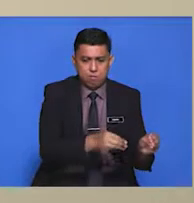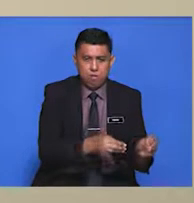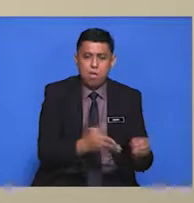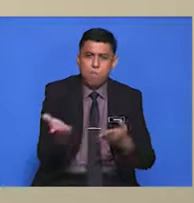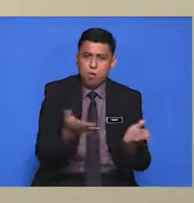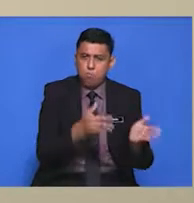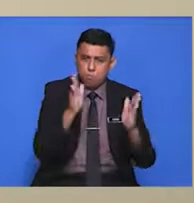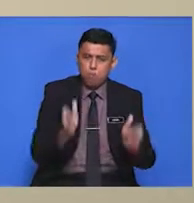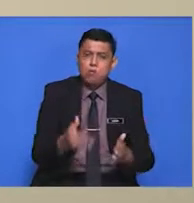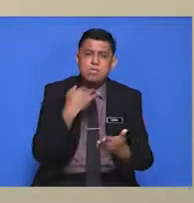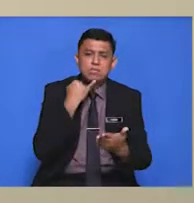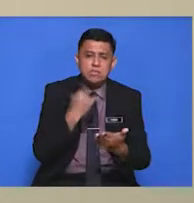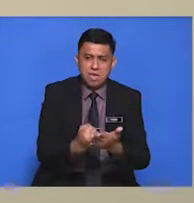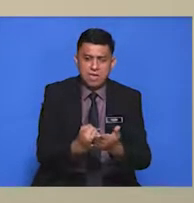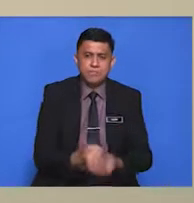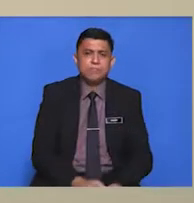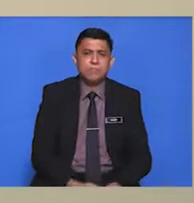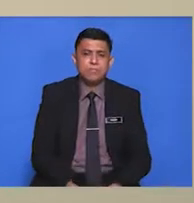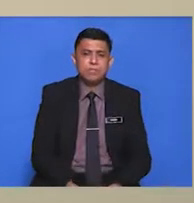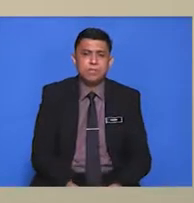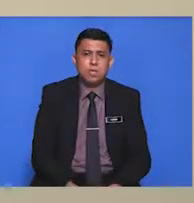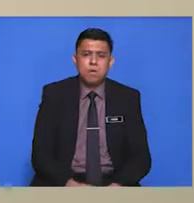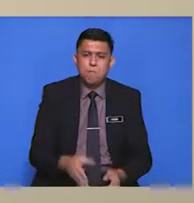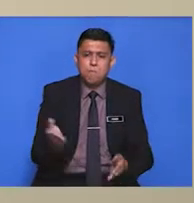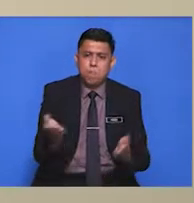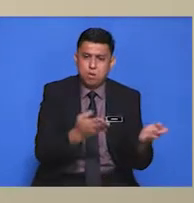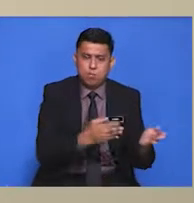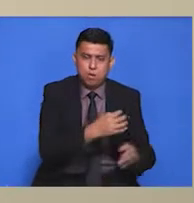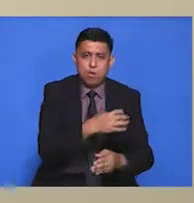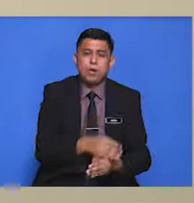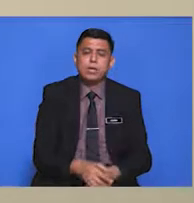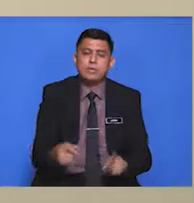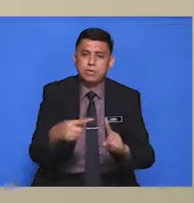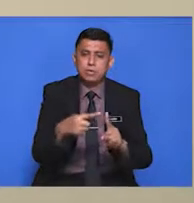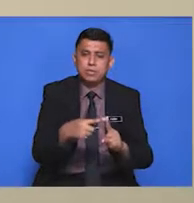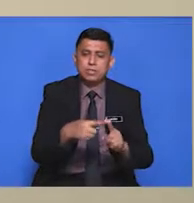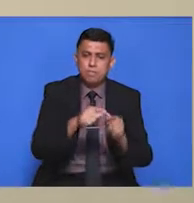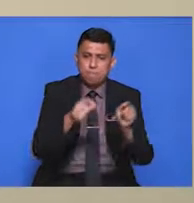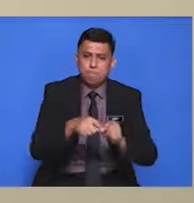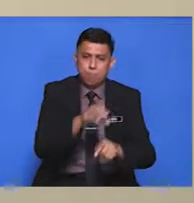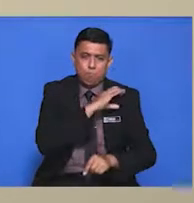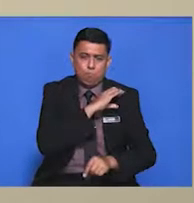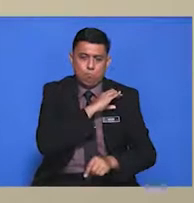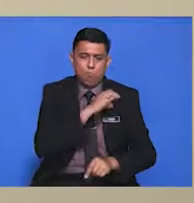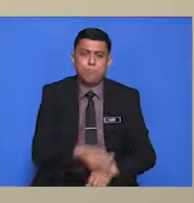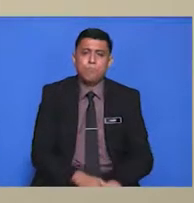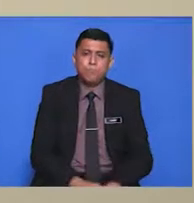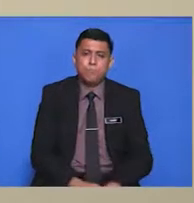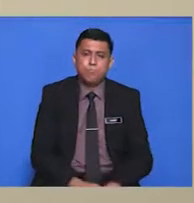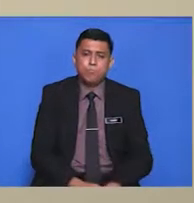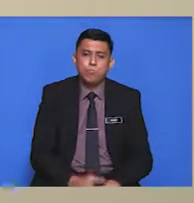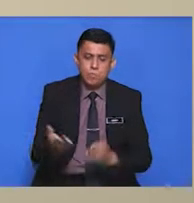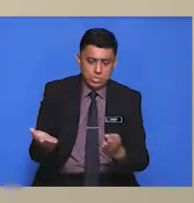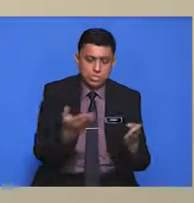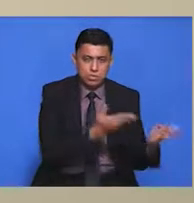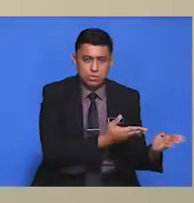Sidik membawa keluarga Talia ke sebuah balai polis untuk mengadukan perkara yang berlaku. Sidik turut